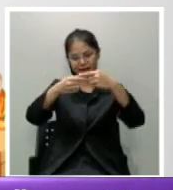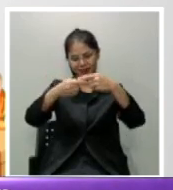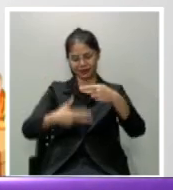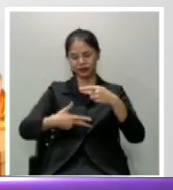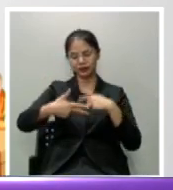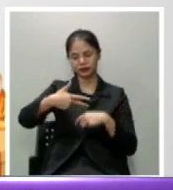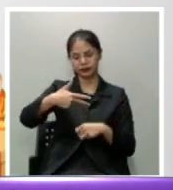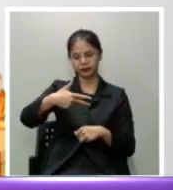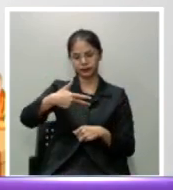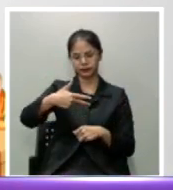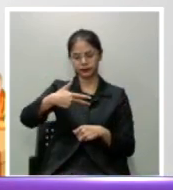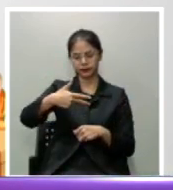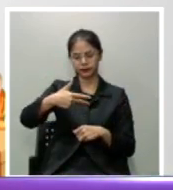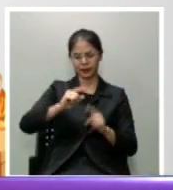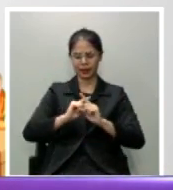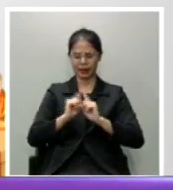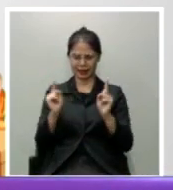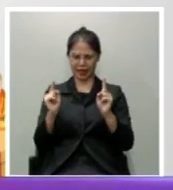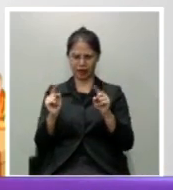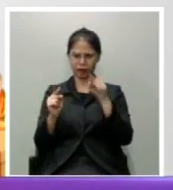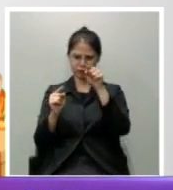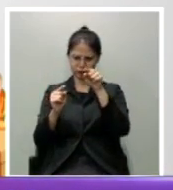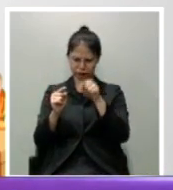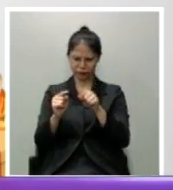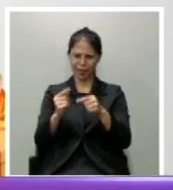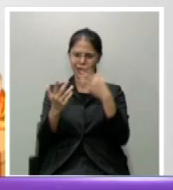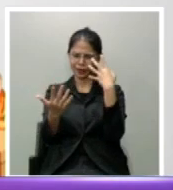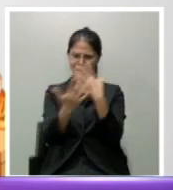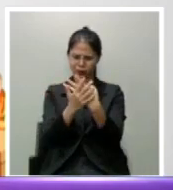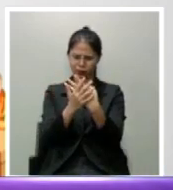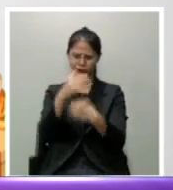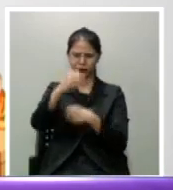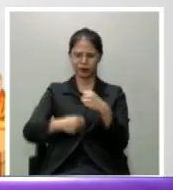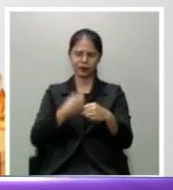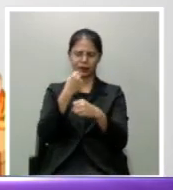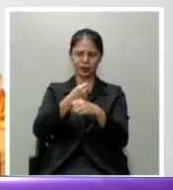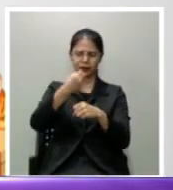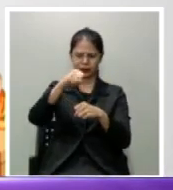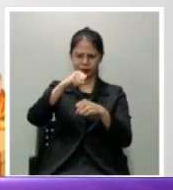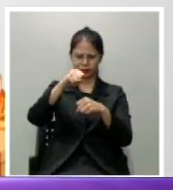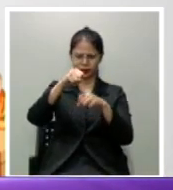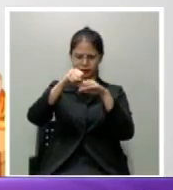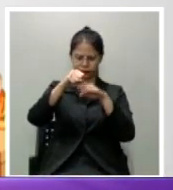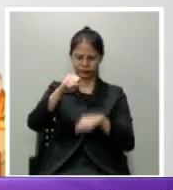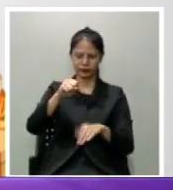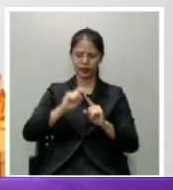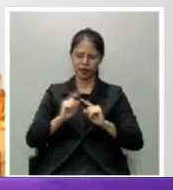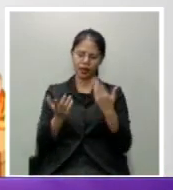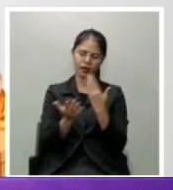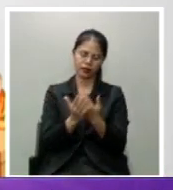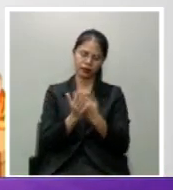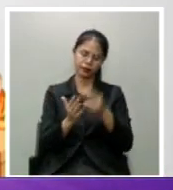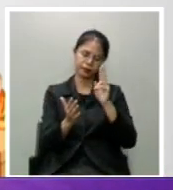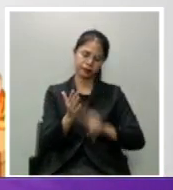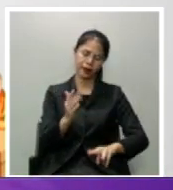ราแต่ทุกมาตรามีโทษจำคุกไม่เกิน10ปีอยู่เหมือนเดิมนะครับเปลี่ยนแต่เรื่องค่าปรับว่าอย่าไปเอ